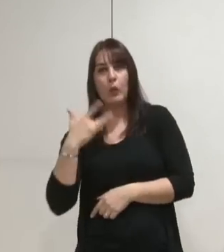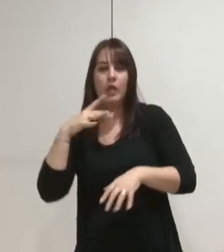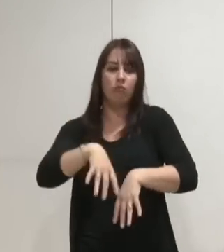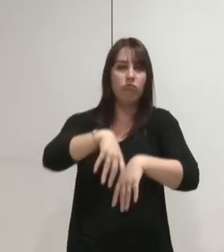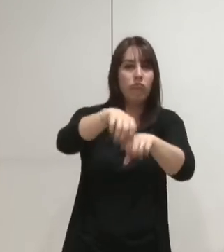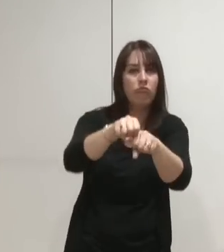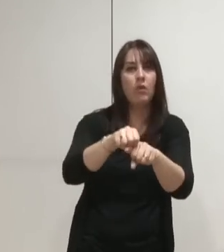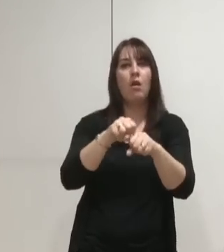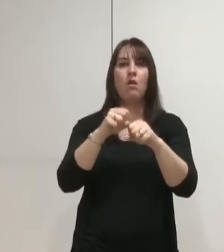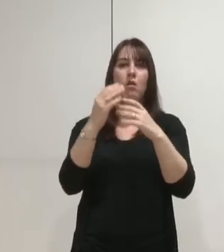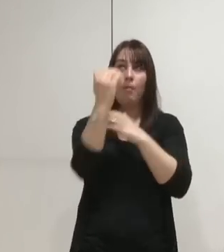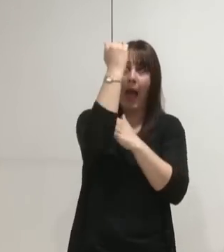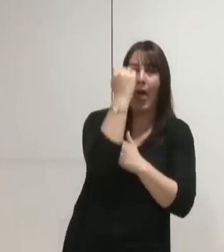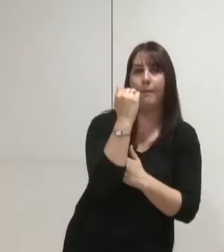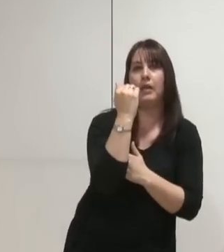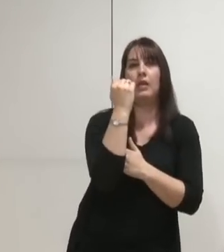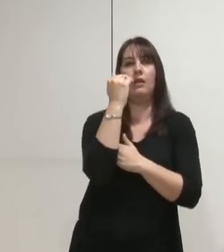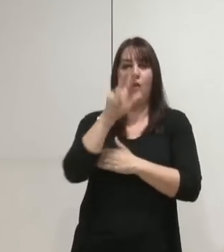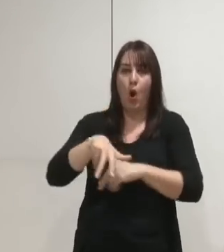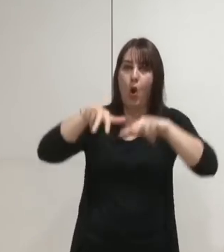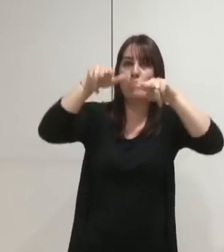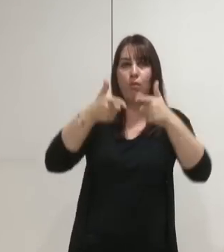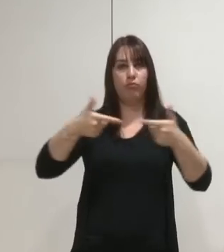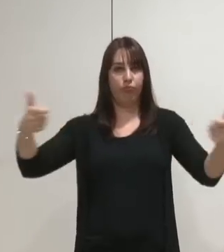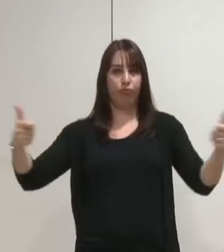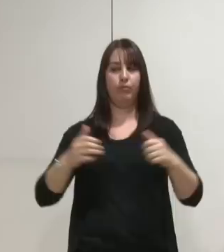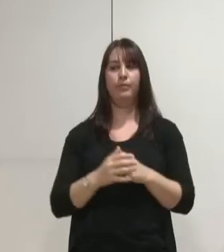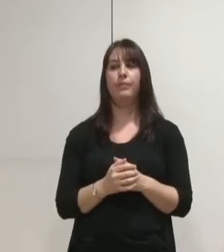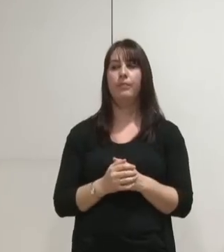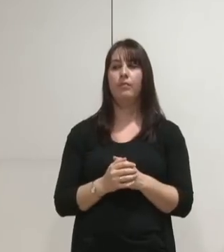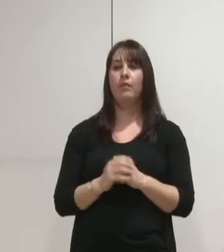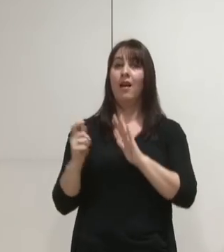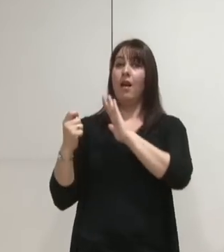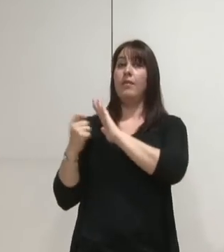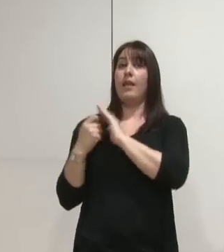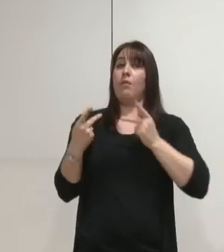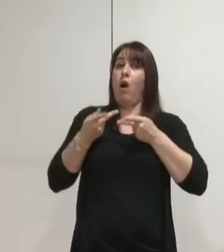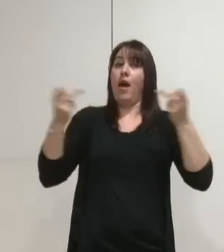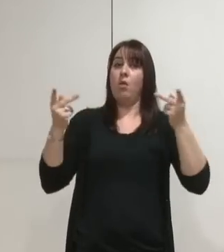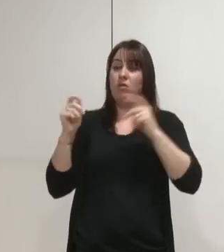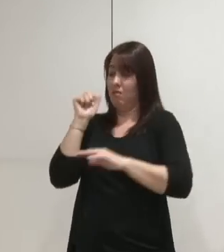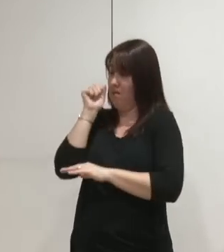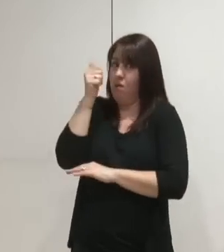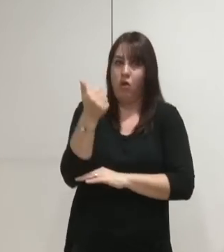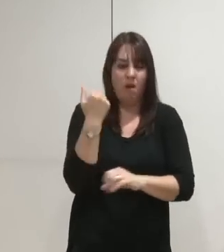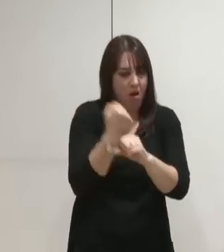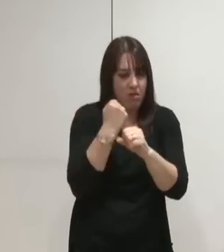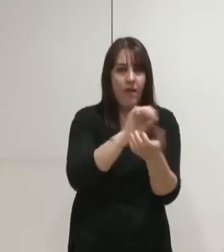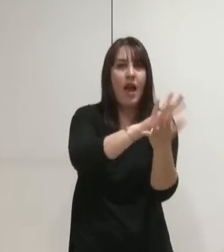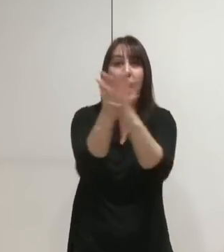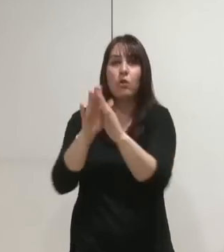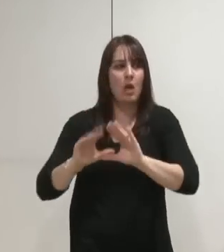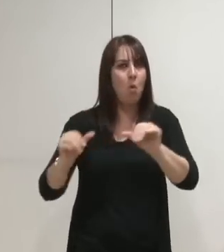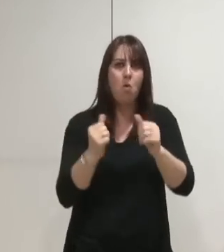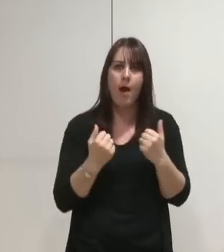logement mise à l'abri en ce sens dès le lendemain de l'annonce nous avons entamé un travail avec les associations présentes sur sur le